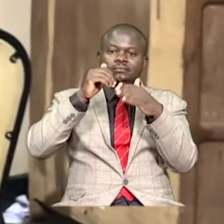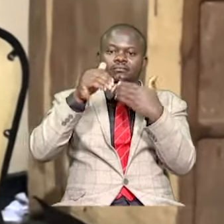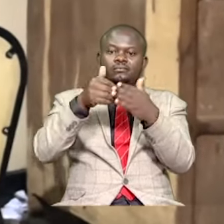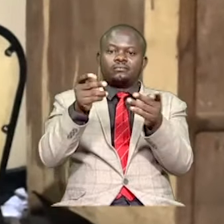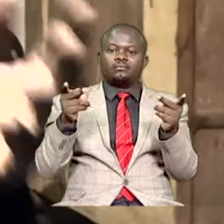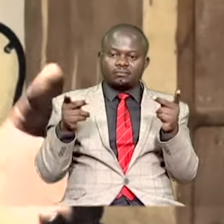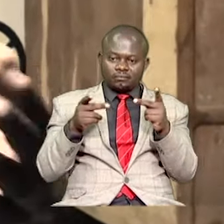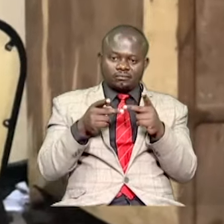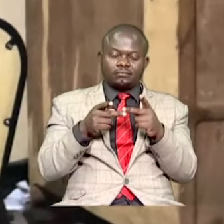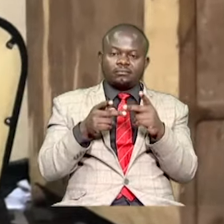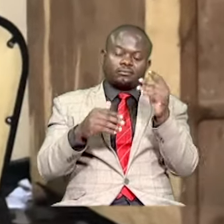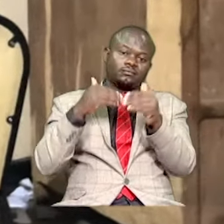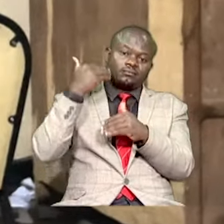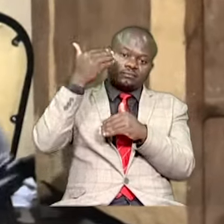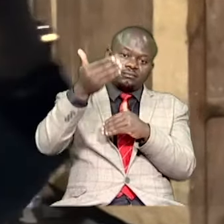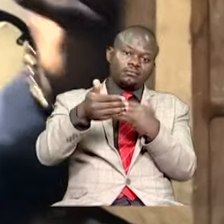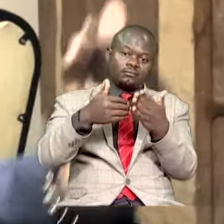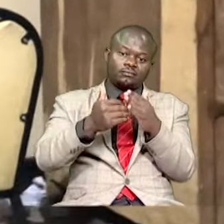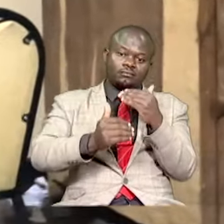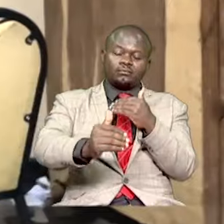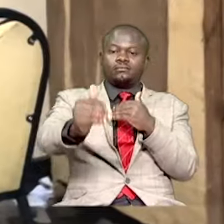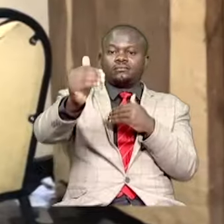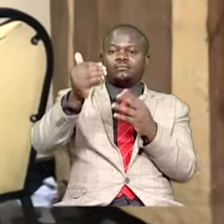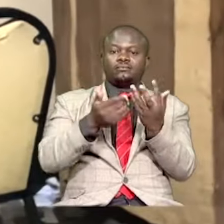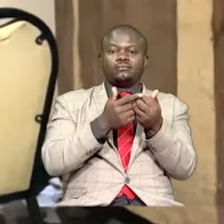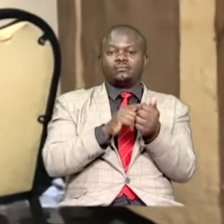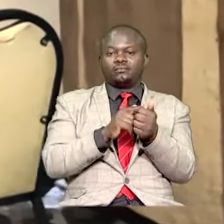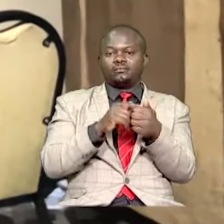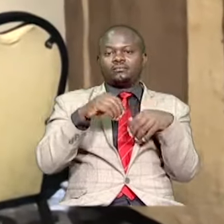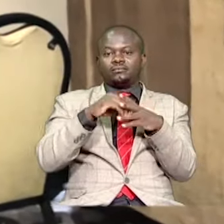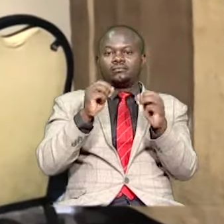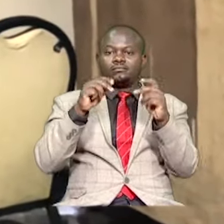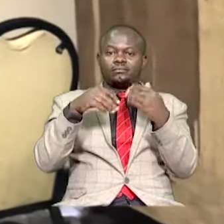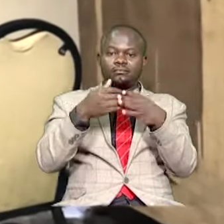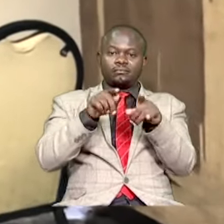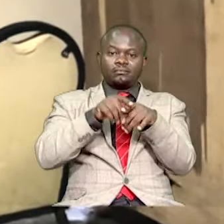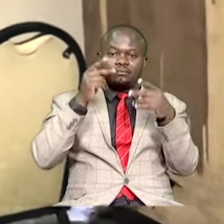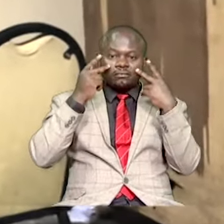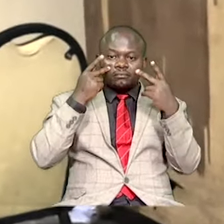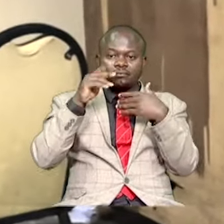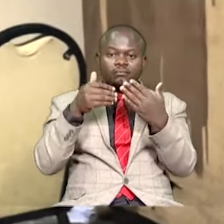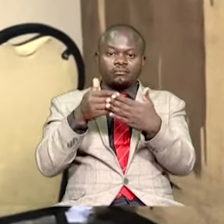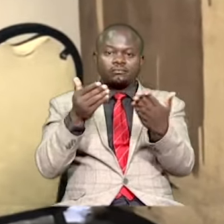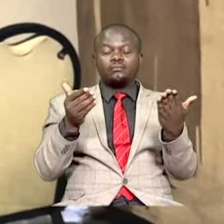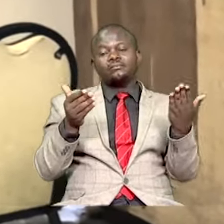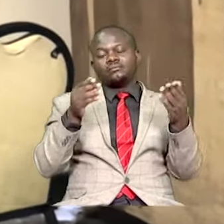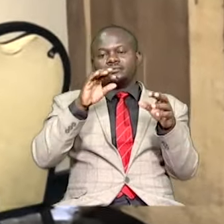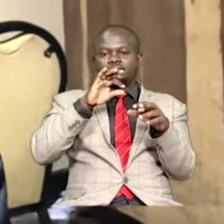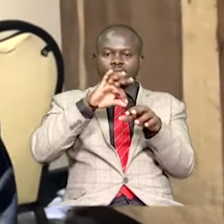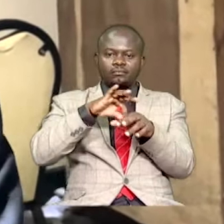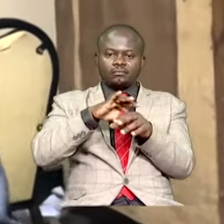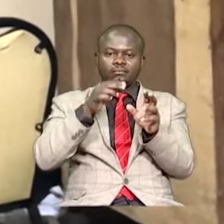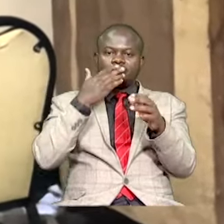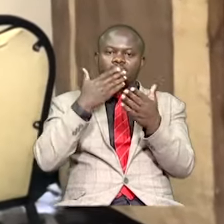mwanya, hanyuma twaje gukurikizaho kohora amajwi y'abadepite. Nk'uko mubibona hano inyuma yanjye, amatora rero yagenze neza